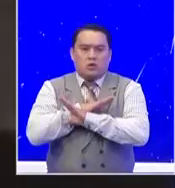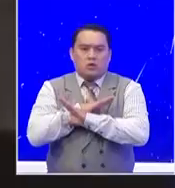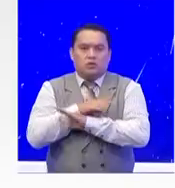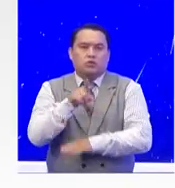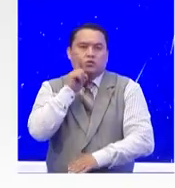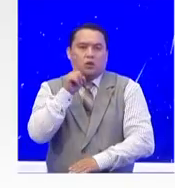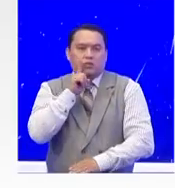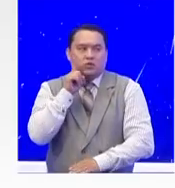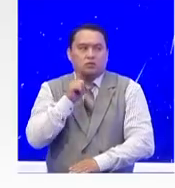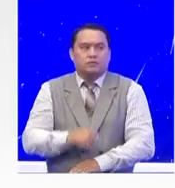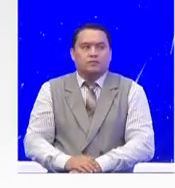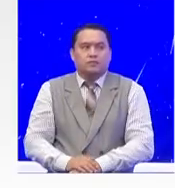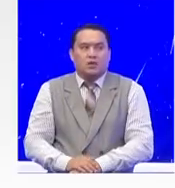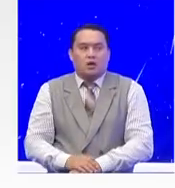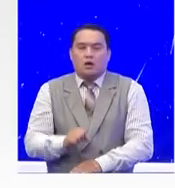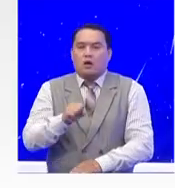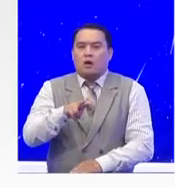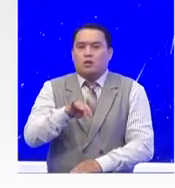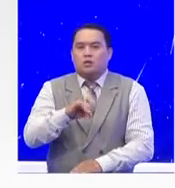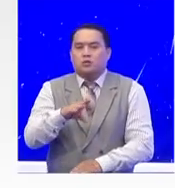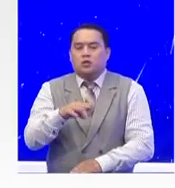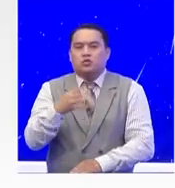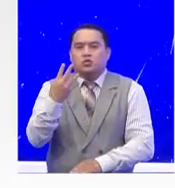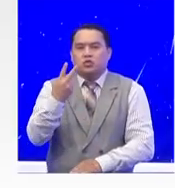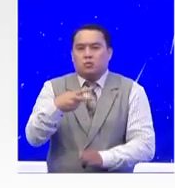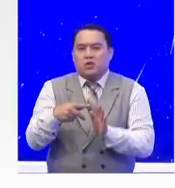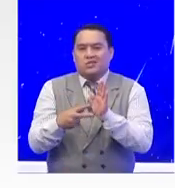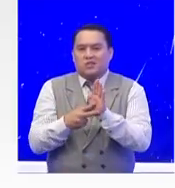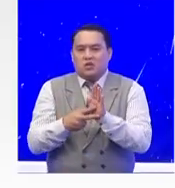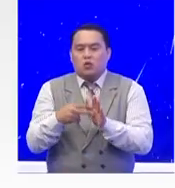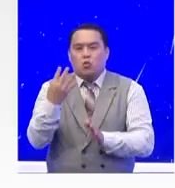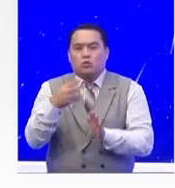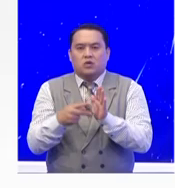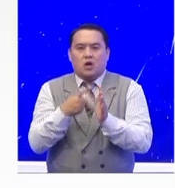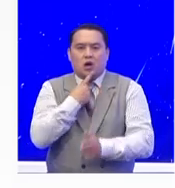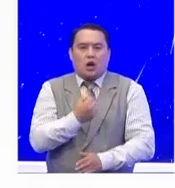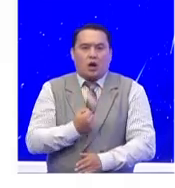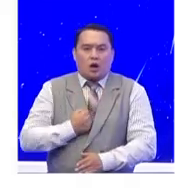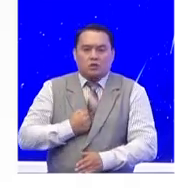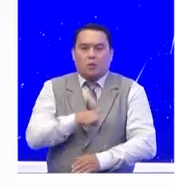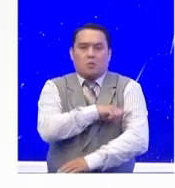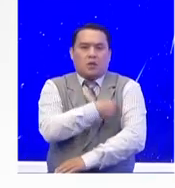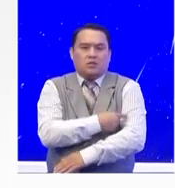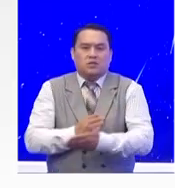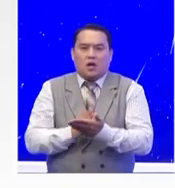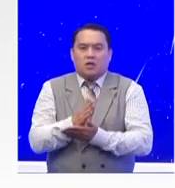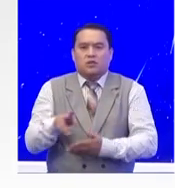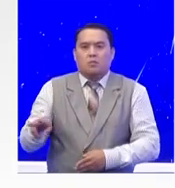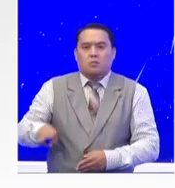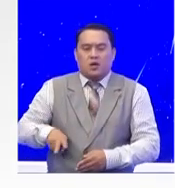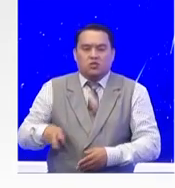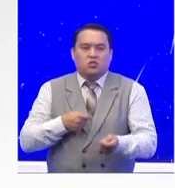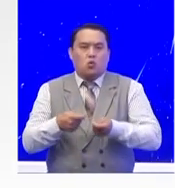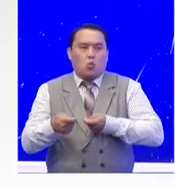жабжас. Бегалиден Алашбаев Жамбыл ауданындағы нөмір 28-де 207 әскери бөлімінің медицина қызметінің бастығы,